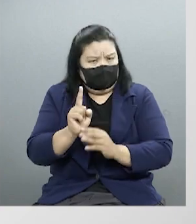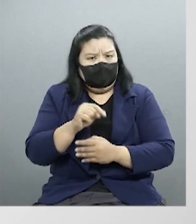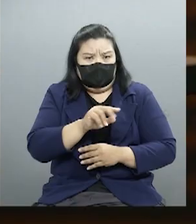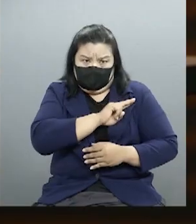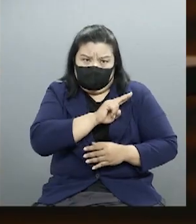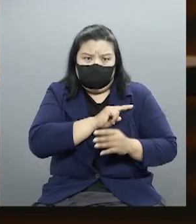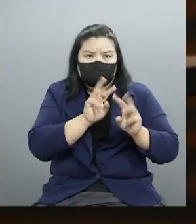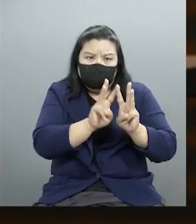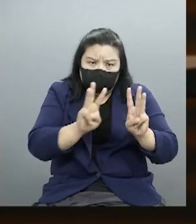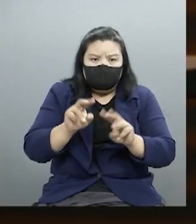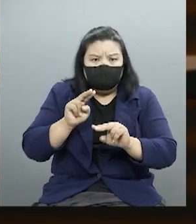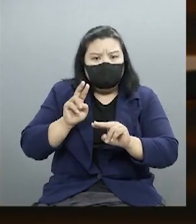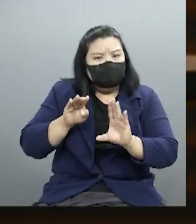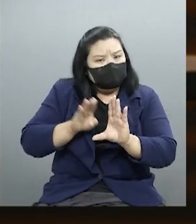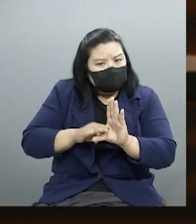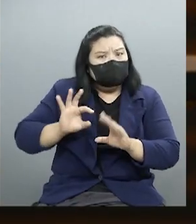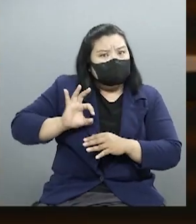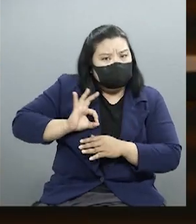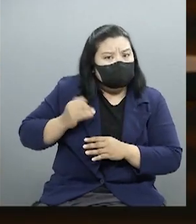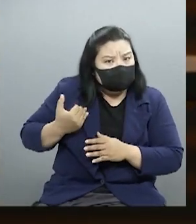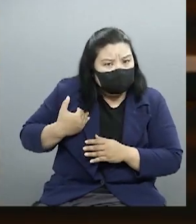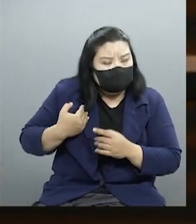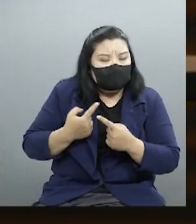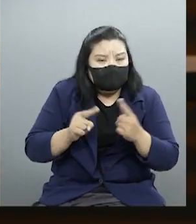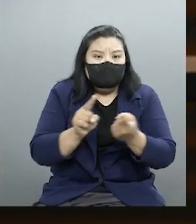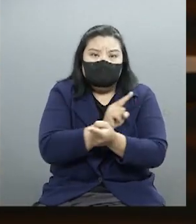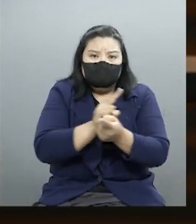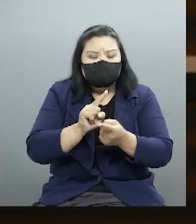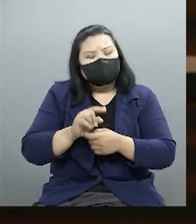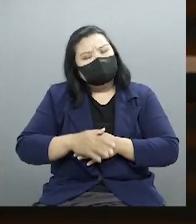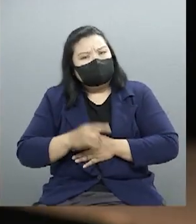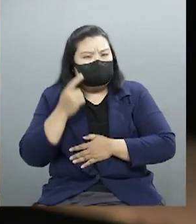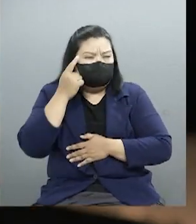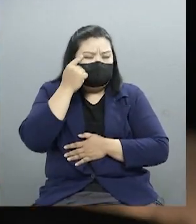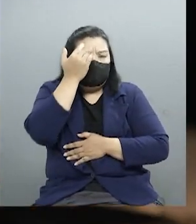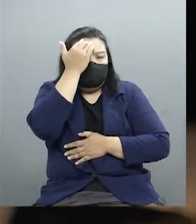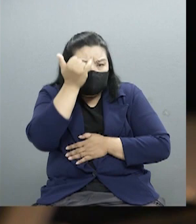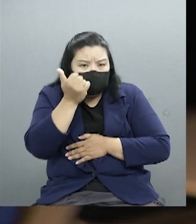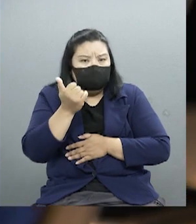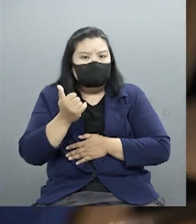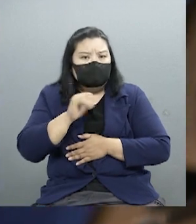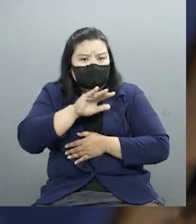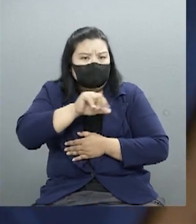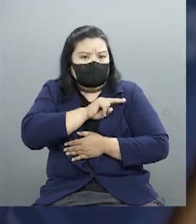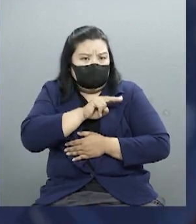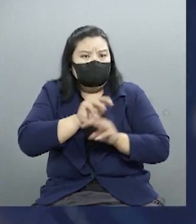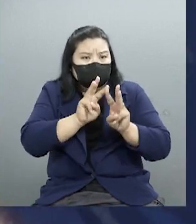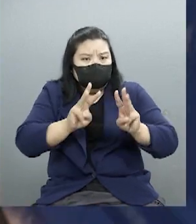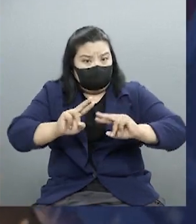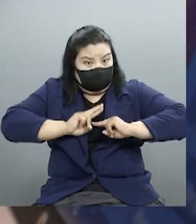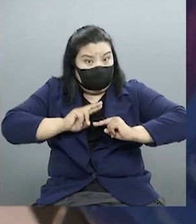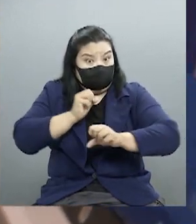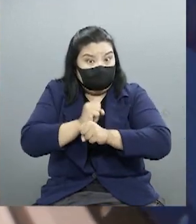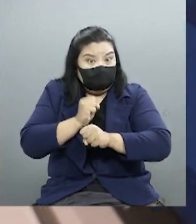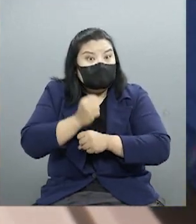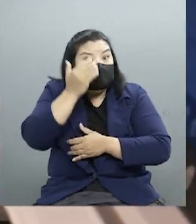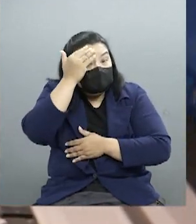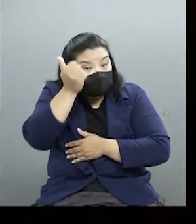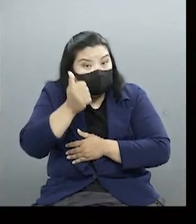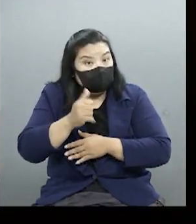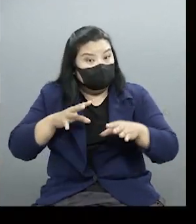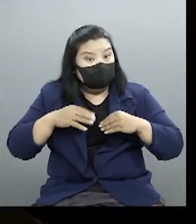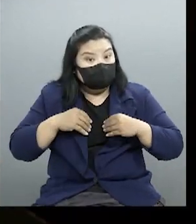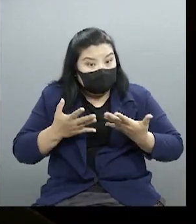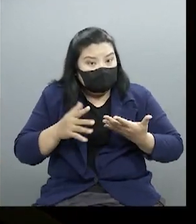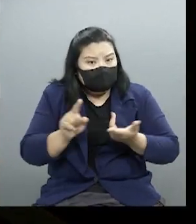Exclusive ของเขาและที่สำคัญมันก็เกิดกระแสดราม่าเกิดขึ้นมาในสังคมว่าแล้วจะปล่อยให้ผู้ผลิตคอนเทนต์18+เหล่านี้เขาไม่มีที่ยื